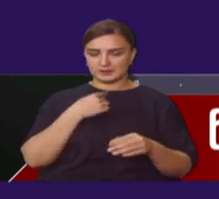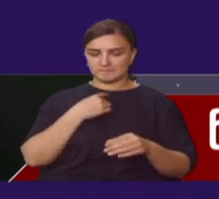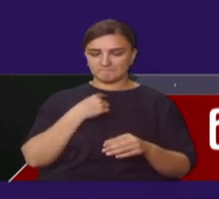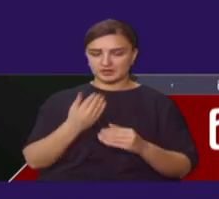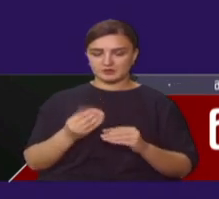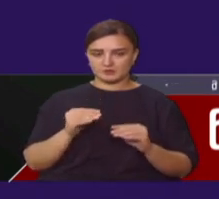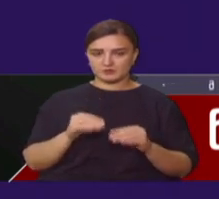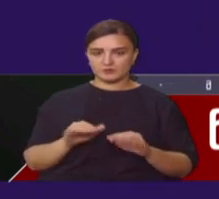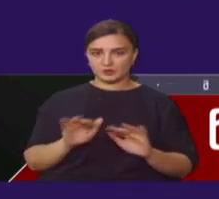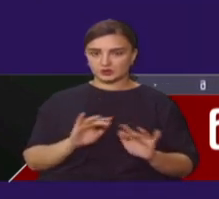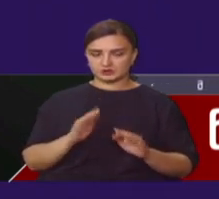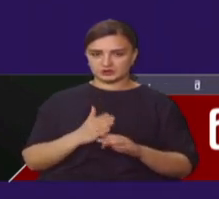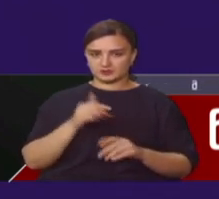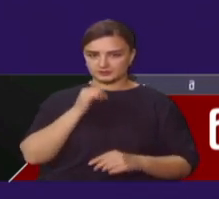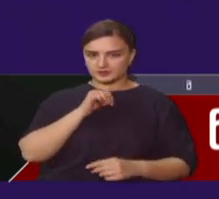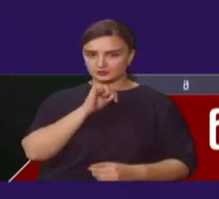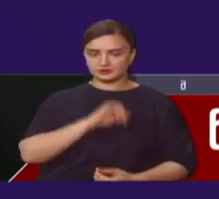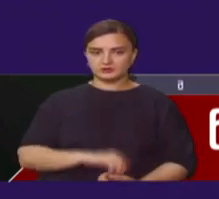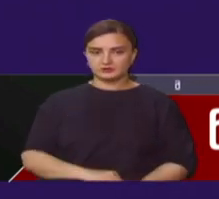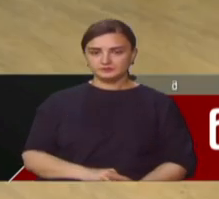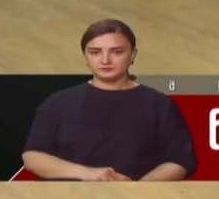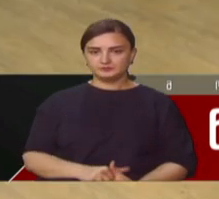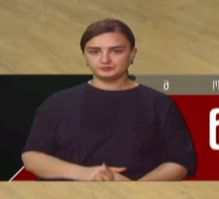mis procesi parulia.